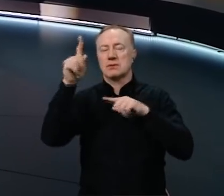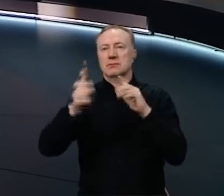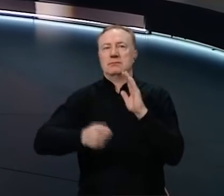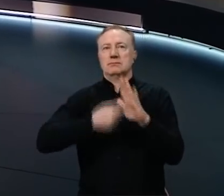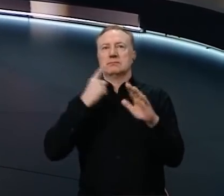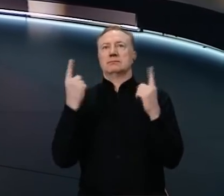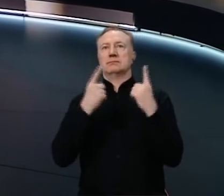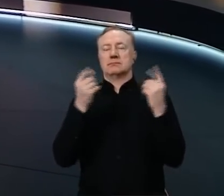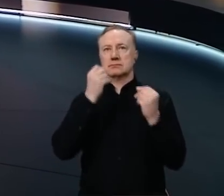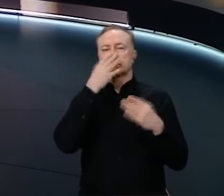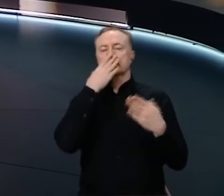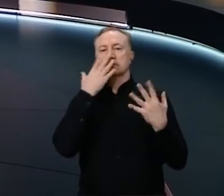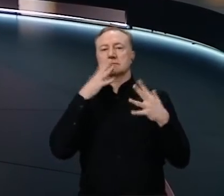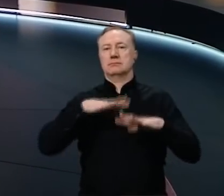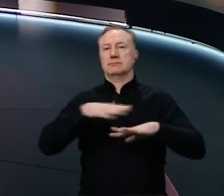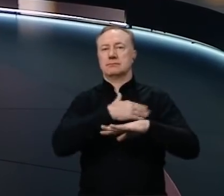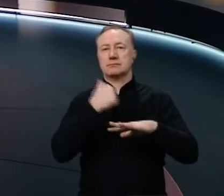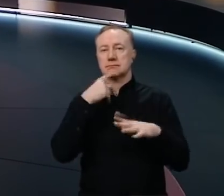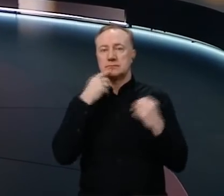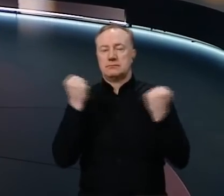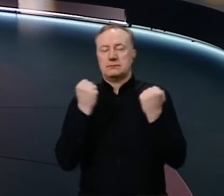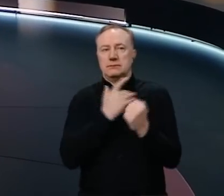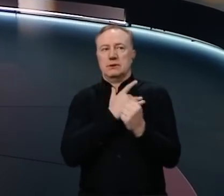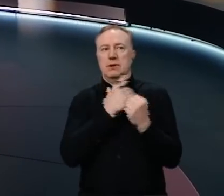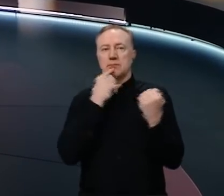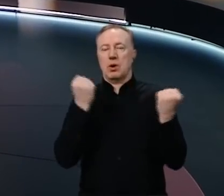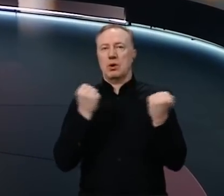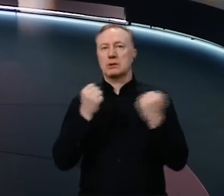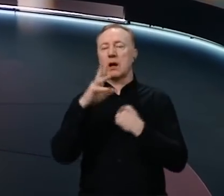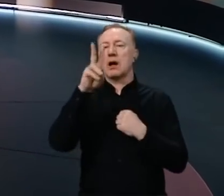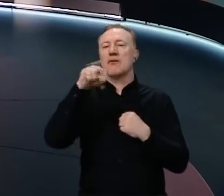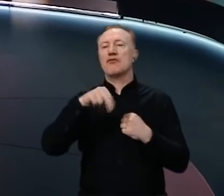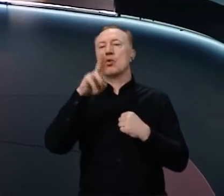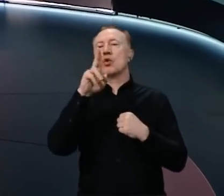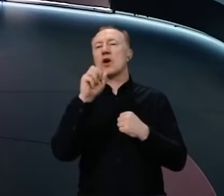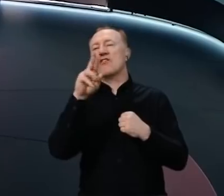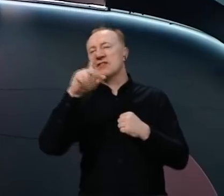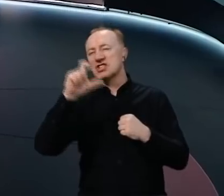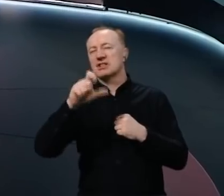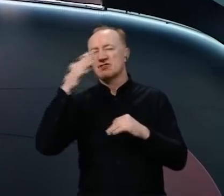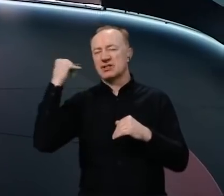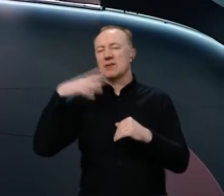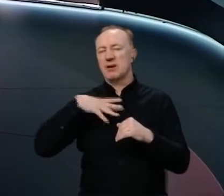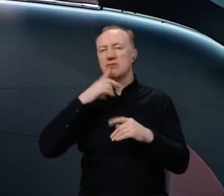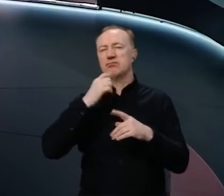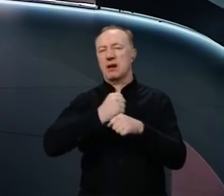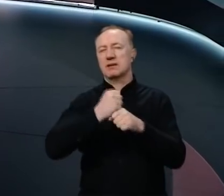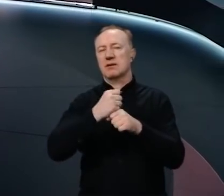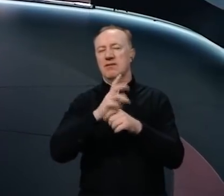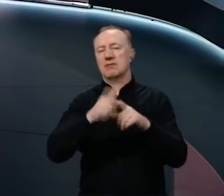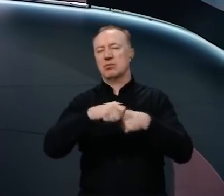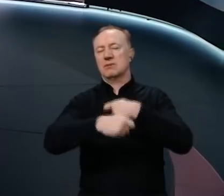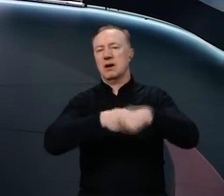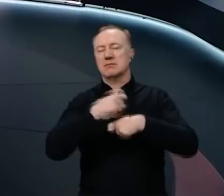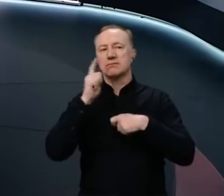tym z tym spotkać jej wiemy że ich to najbardziej też dotknęło awuko już większości pracował z tymi chłopakami był w